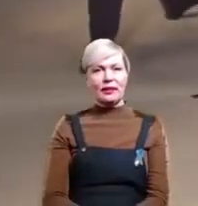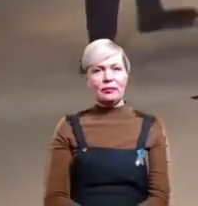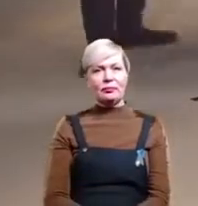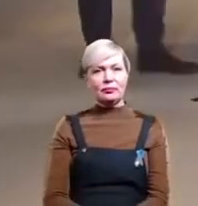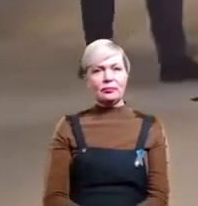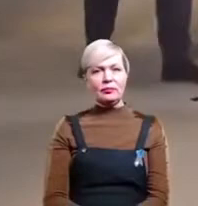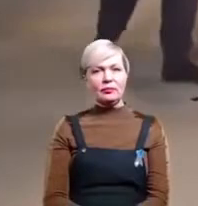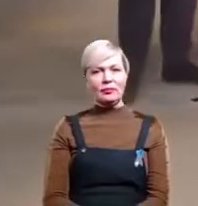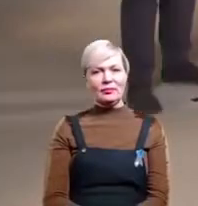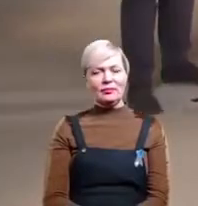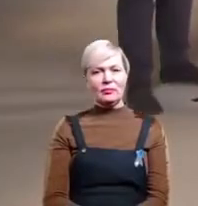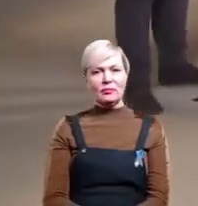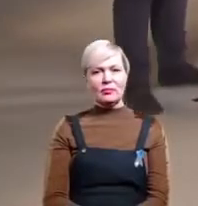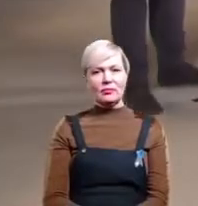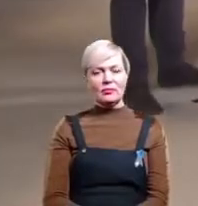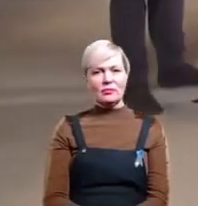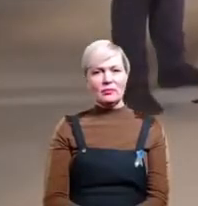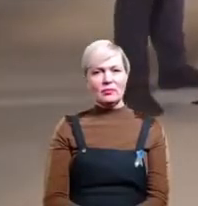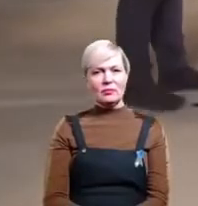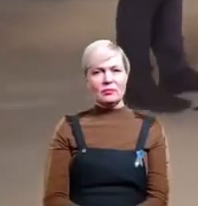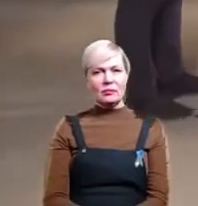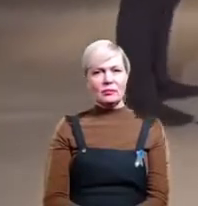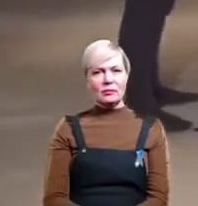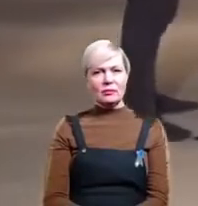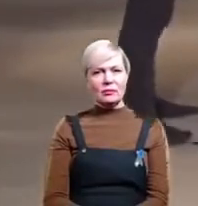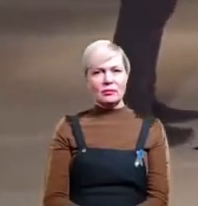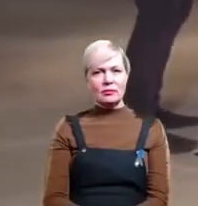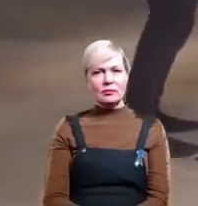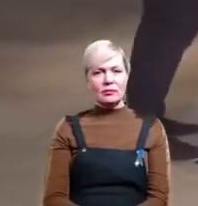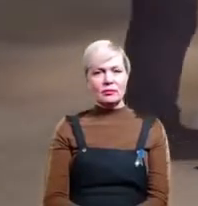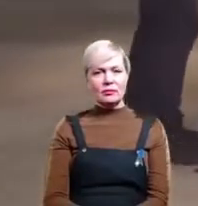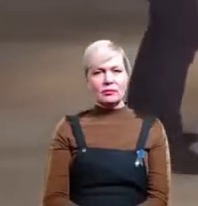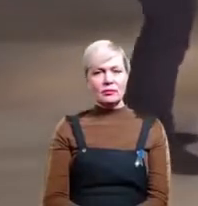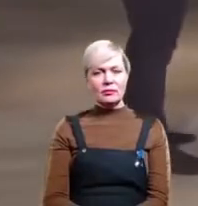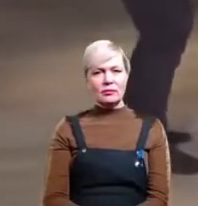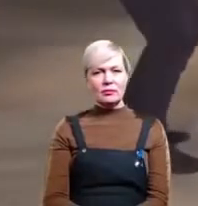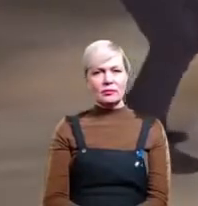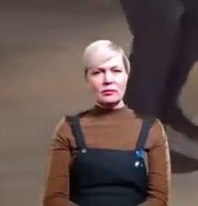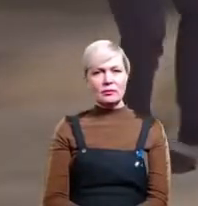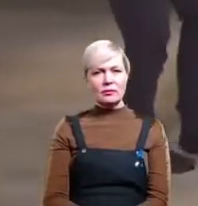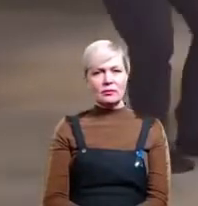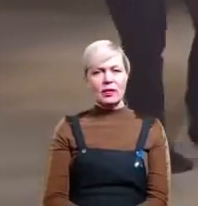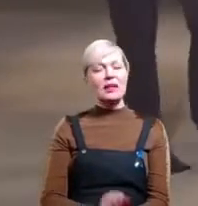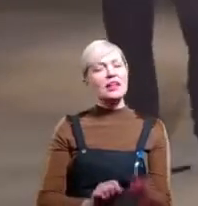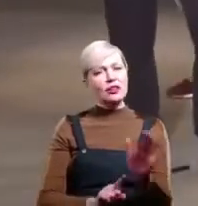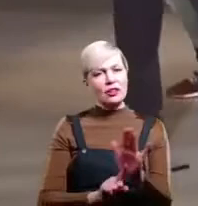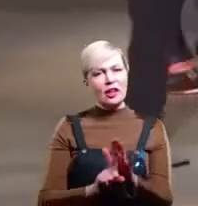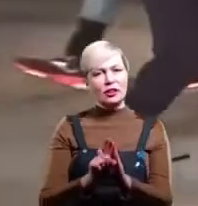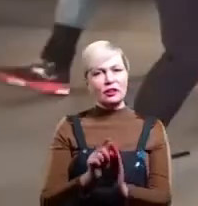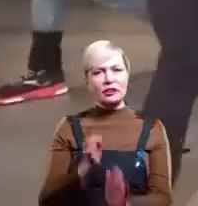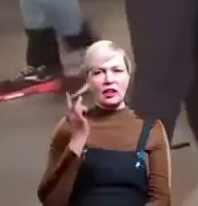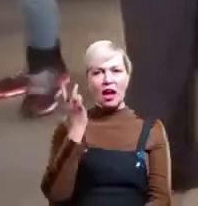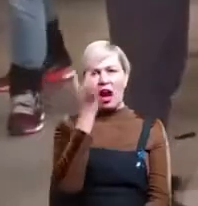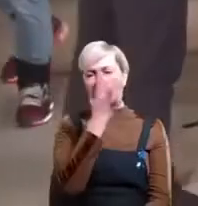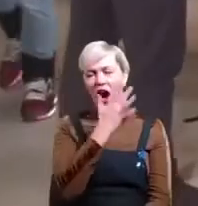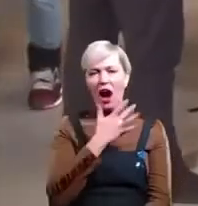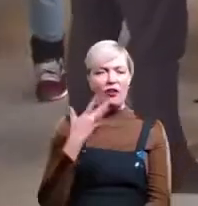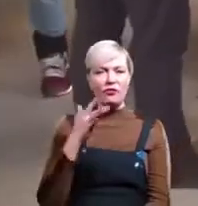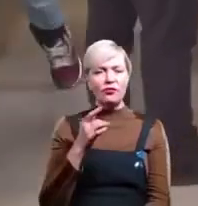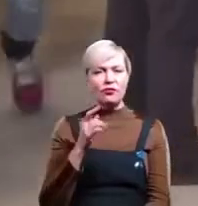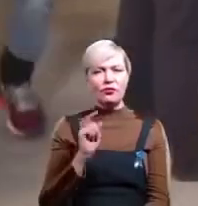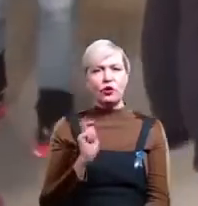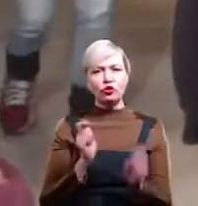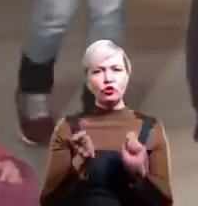2, 3, 4. Да? И пошел афроджаз. Yeah. Еще